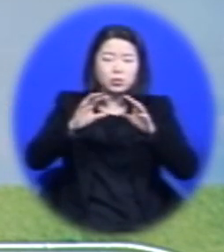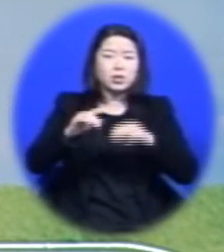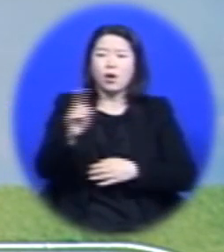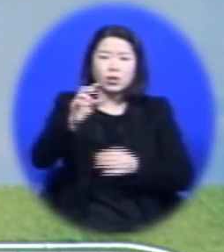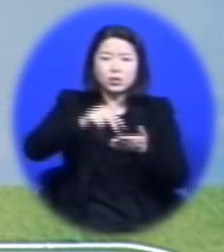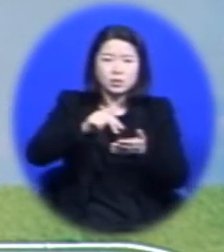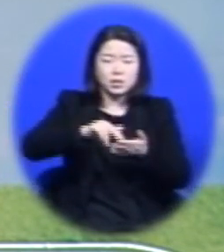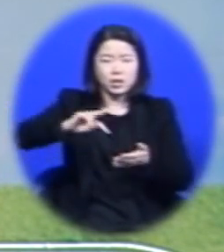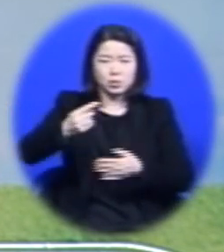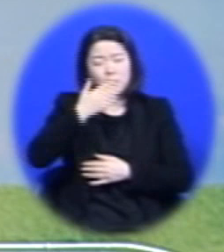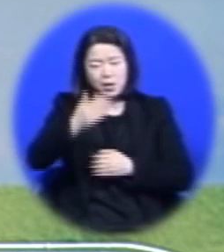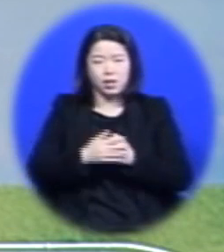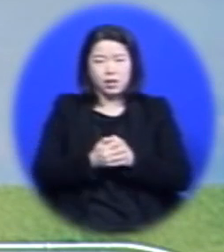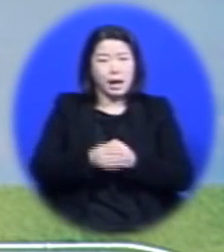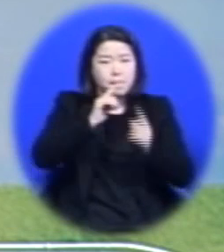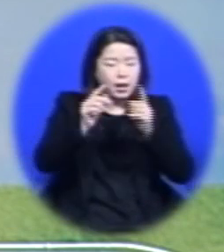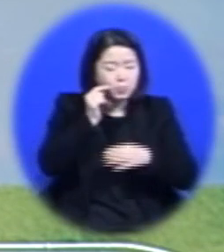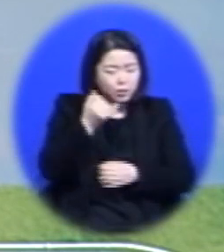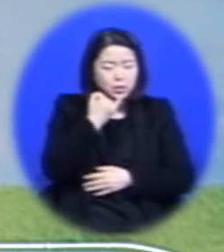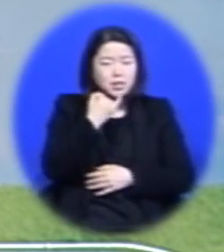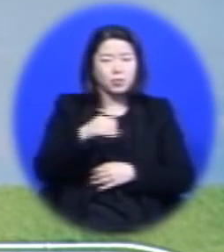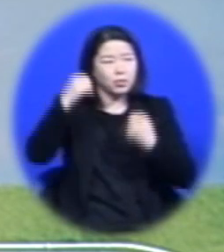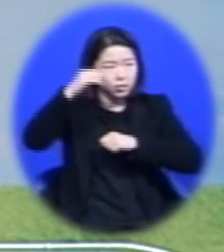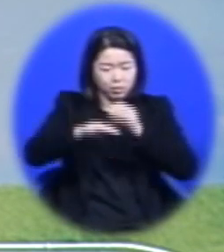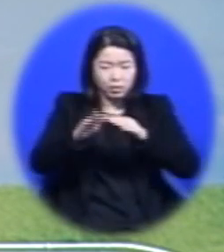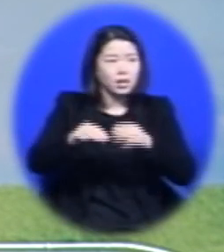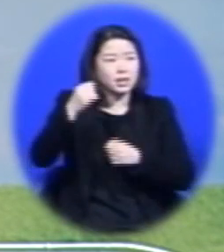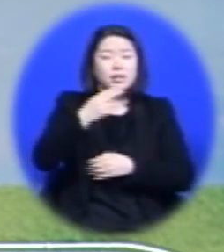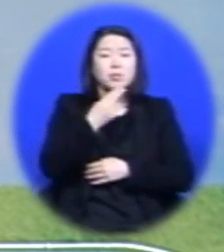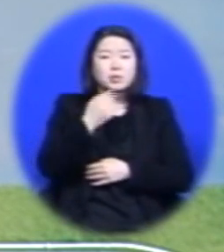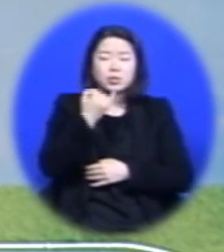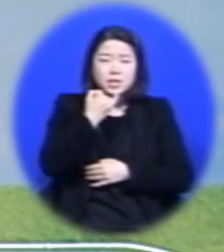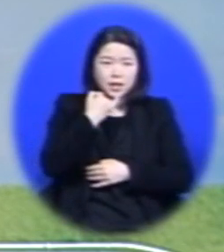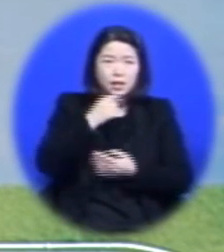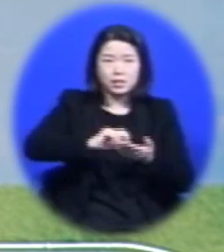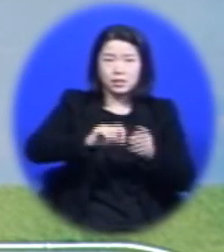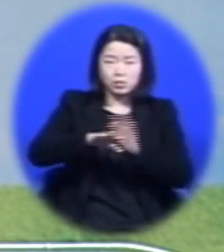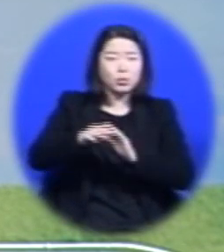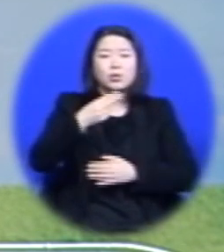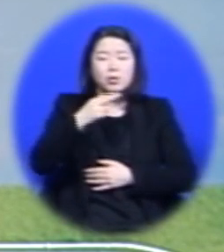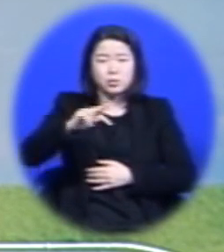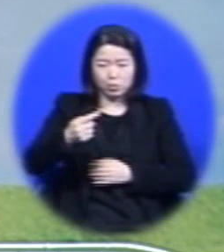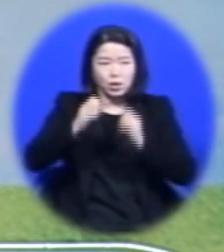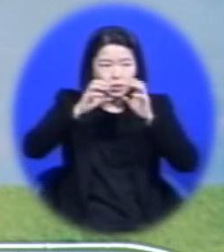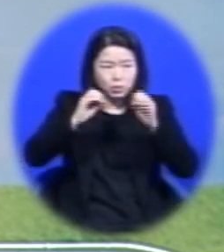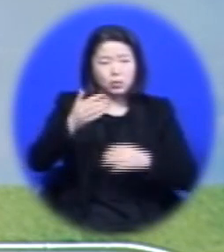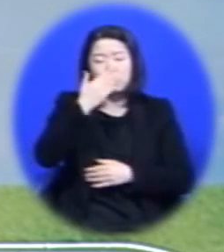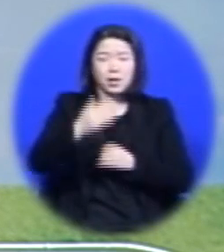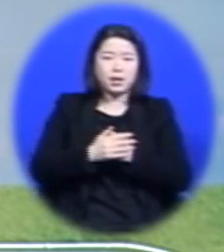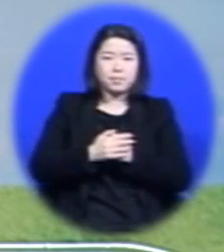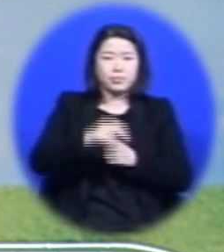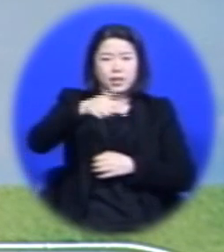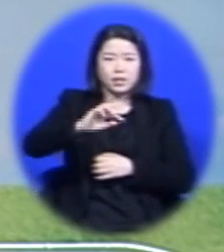저지 에서도 돼요 말 못해도 되고 걸어갈 다리가 없어도 되고 글 쓸 수 있는 손이 없어도 전도는 되는 거에요 미즈